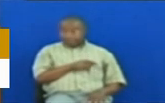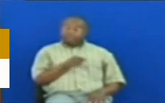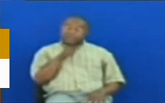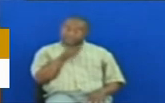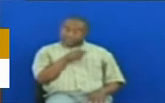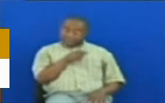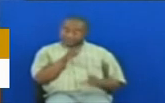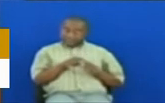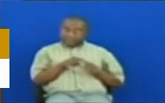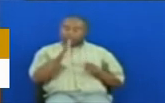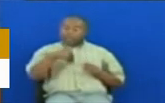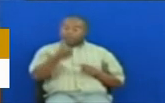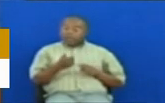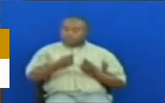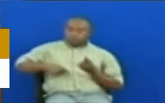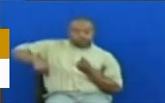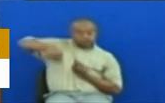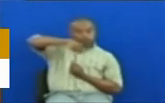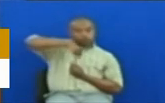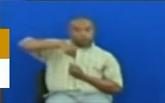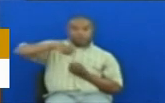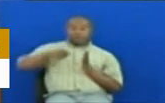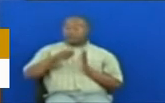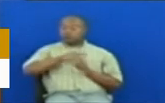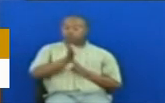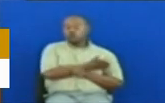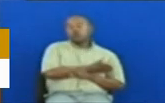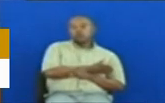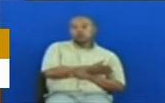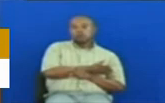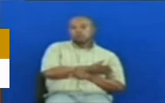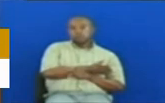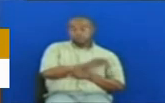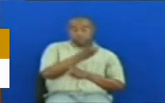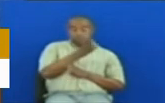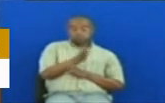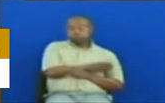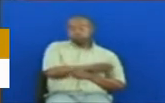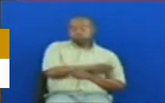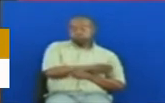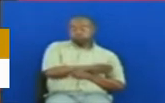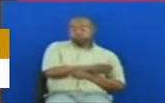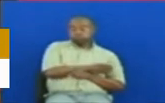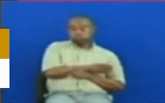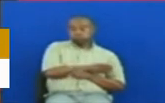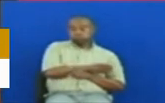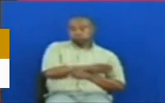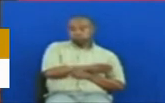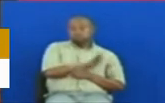lilivyokaa after rotation, maana yake kwamba umeshamtoa nje kabisa, kwamba miaka mitatu yake ya mwanzo umemaliza, umemtoa nje